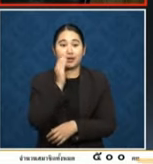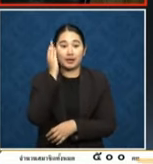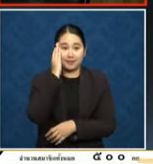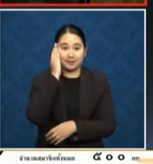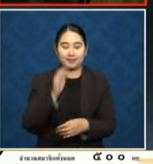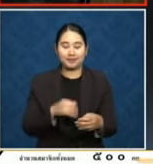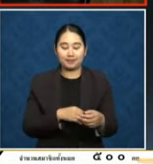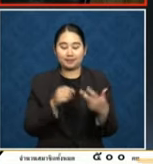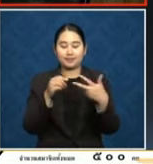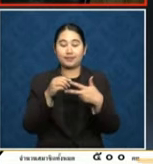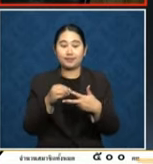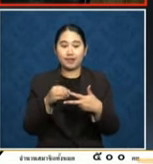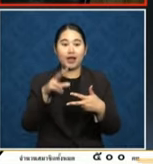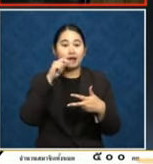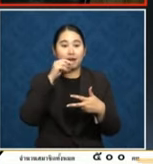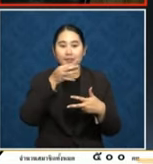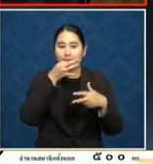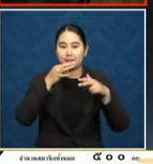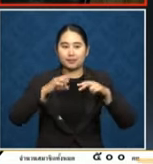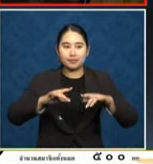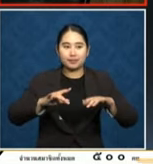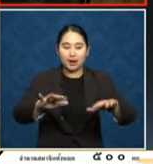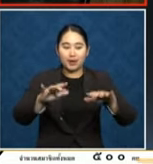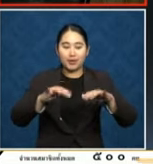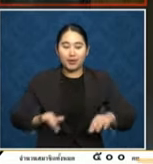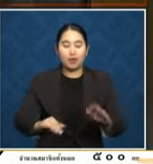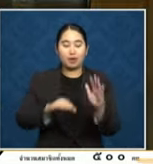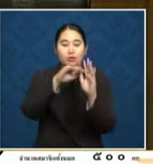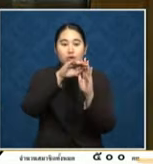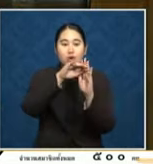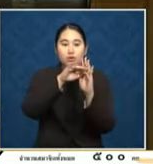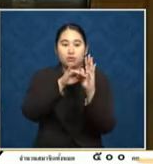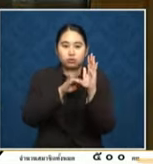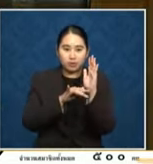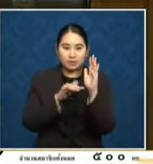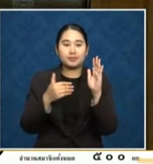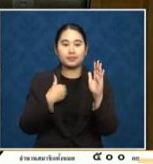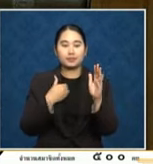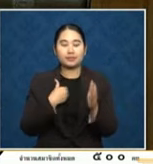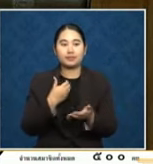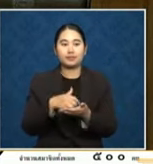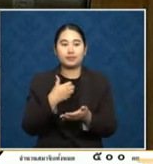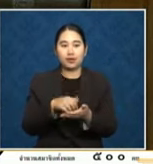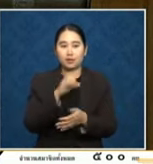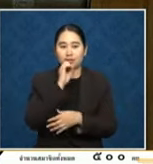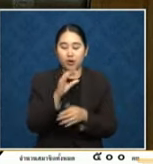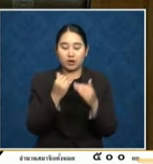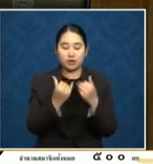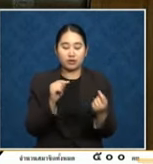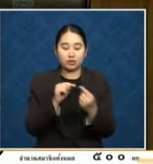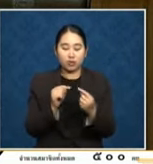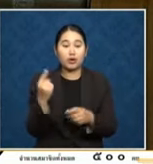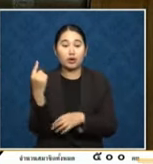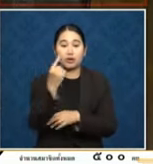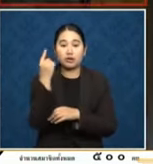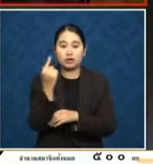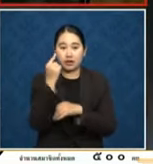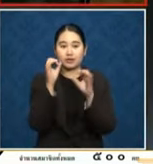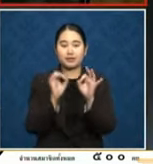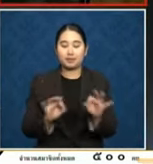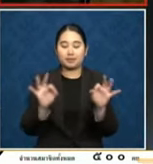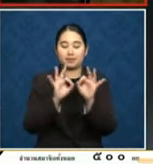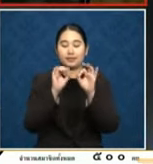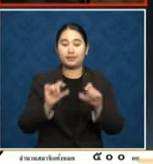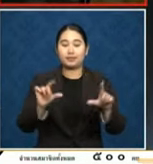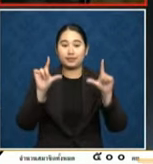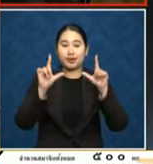เรื่องที่2ก็คือน้ำทะเลกัดเซาะตะลิ่งนะครับหาดนรทัศน์ครับท่านประธานครับเป็นหาดแหล่งท่องเที่ยวของช